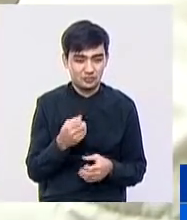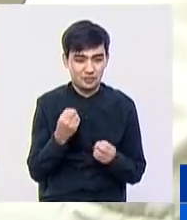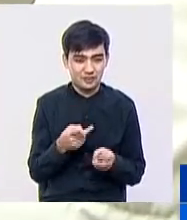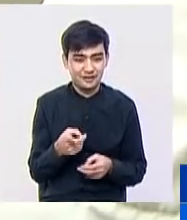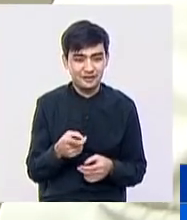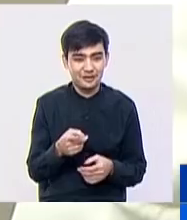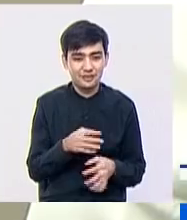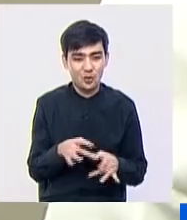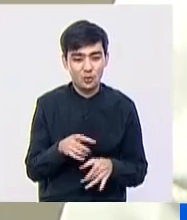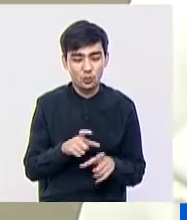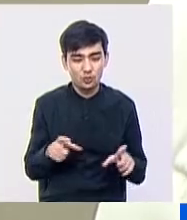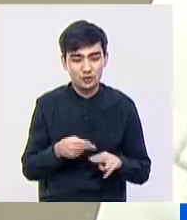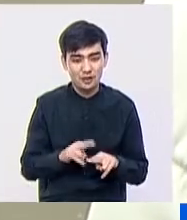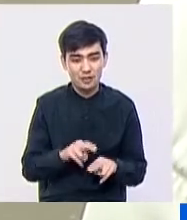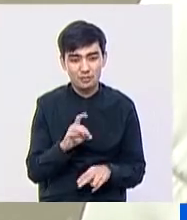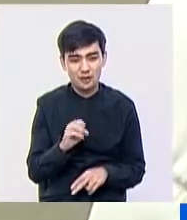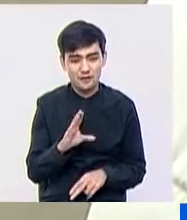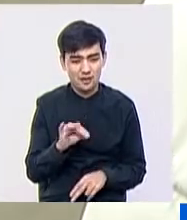это делали люди-провокаторы.